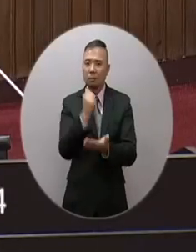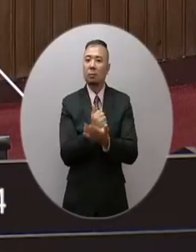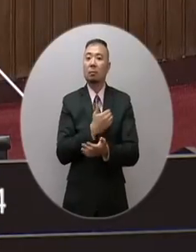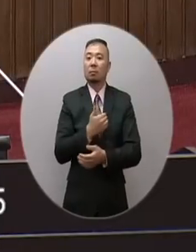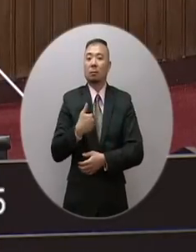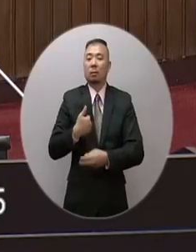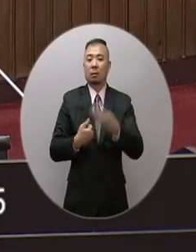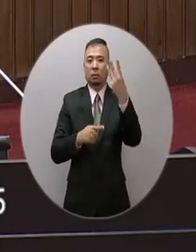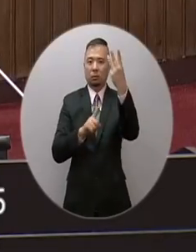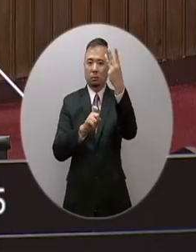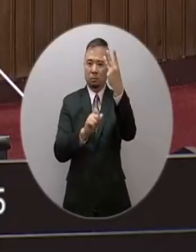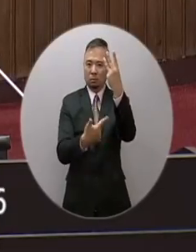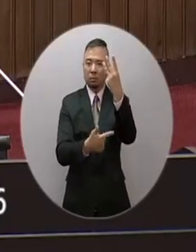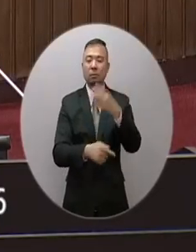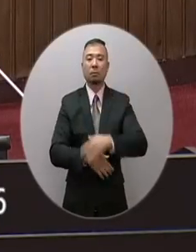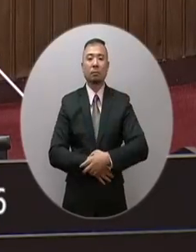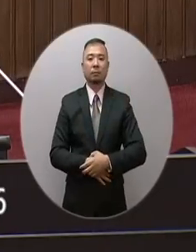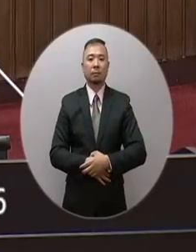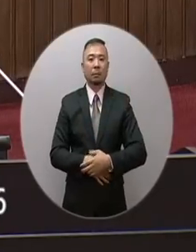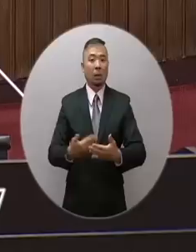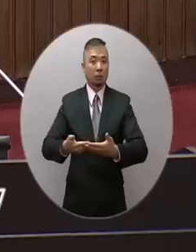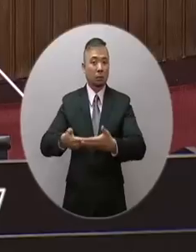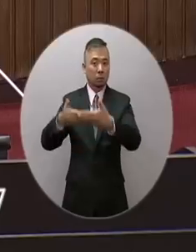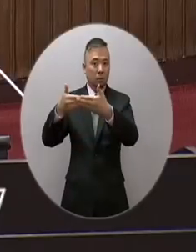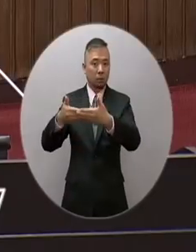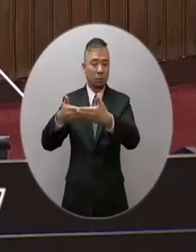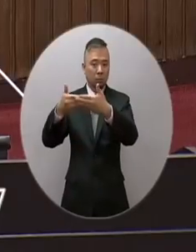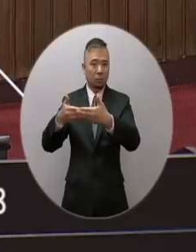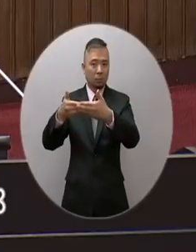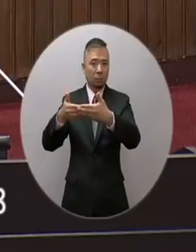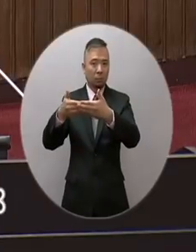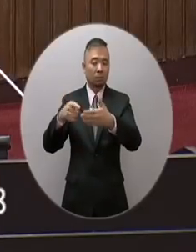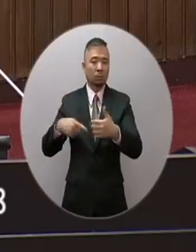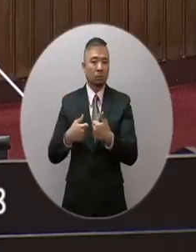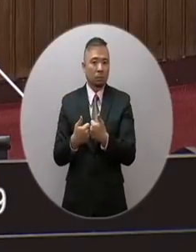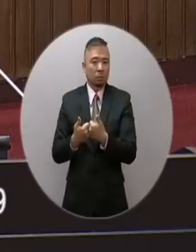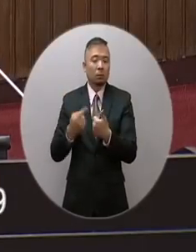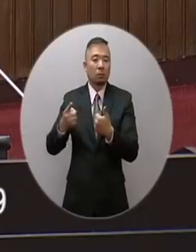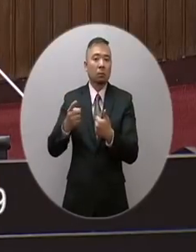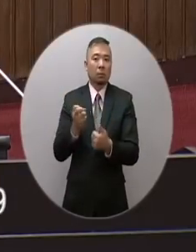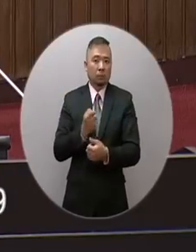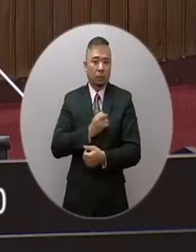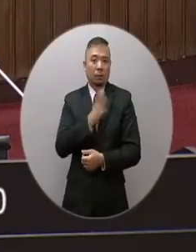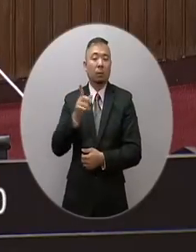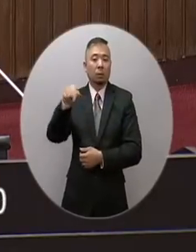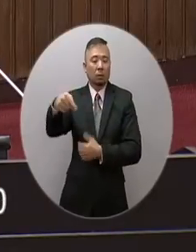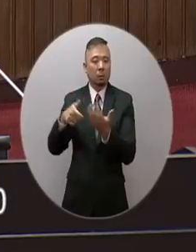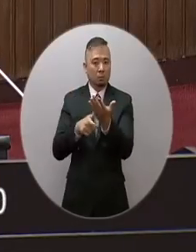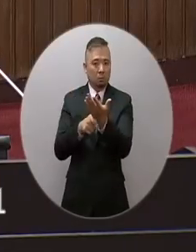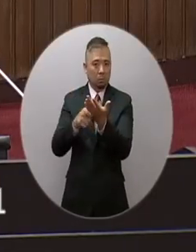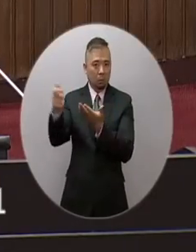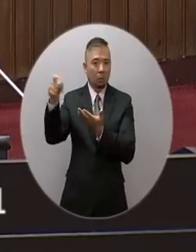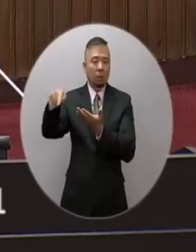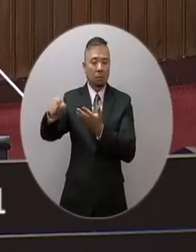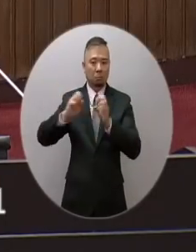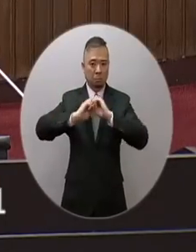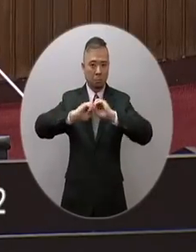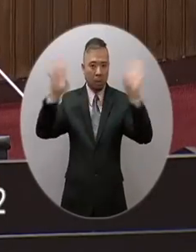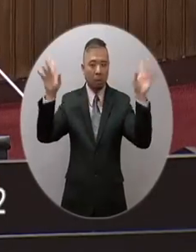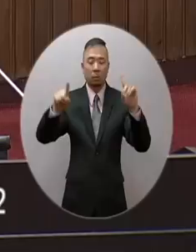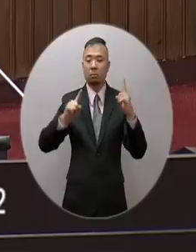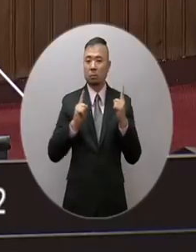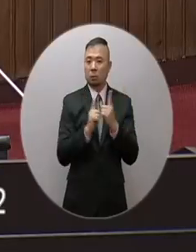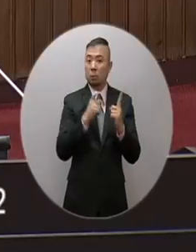3月16日，大陆两会闭幕之后，大陆官方的刊物即刻发布 对台的政策方